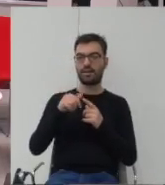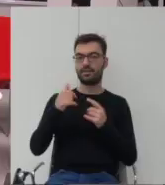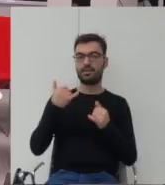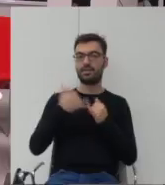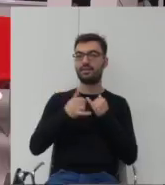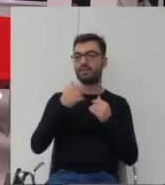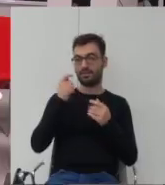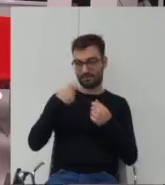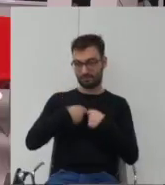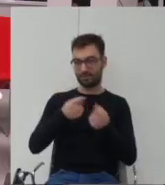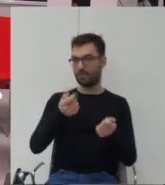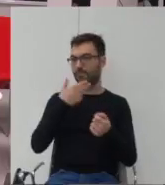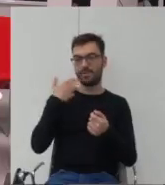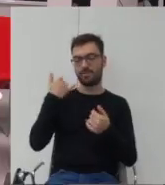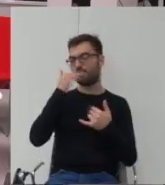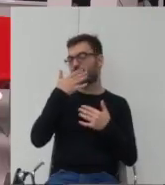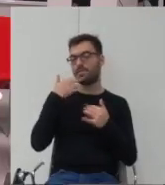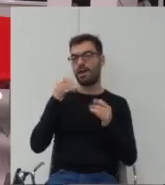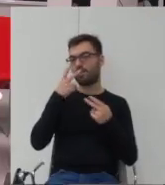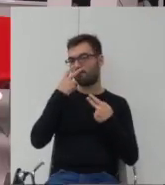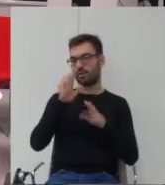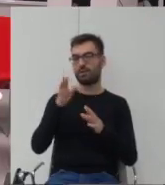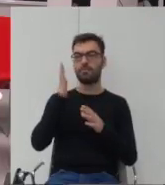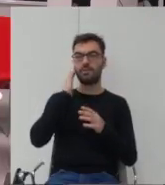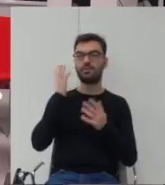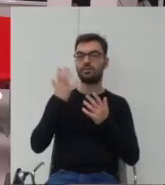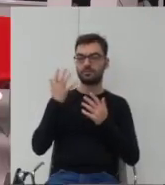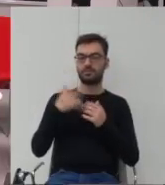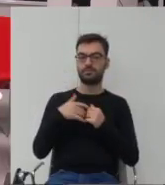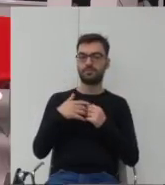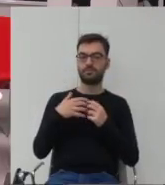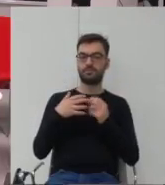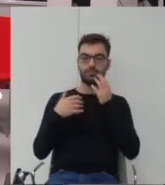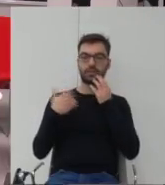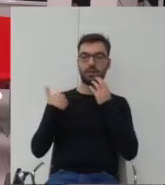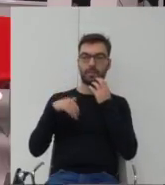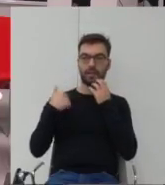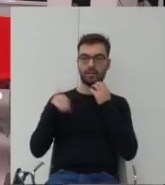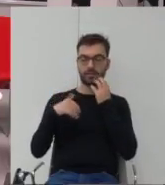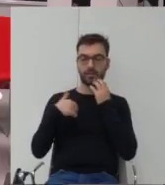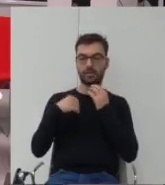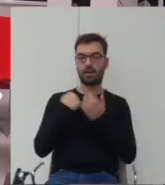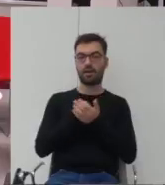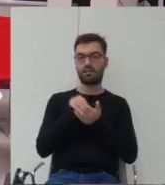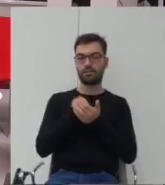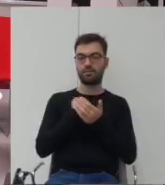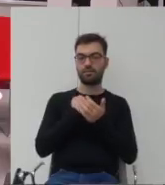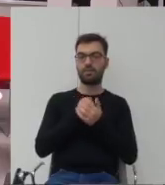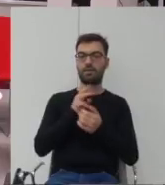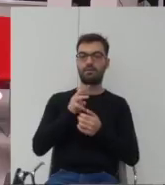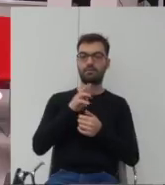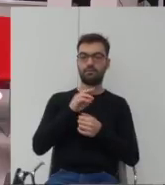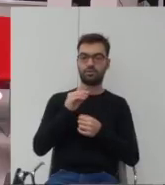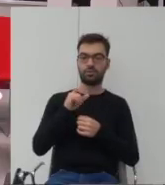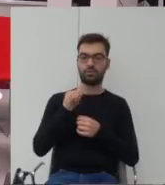nie mielibyśmy już co prezentować Państwu. Mieszkanie znajduje się na Bielanach, adres